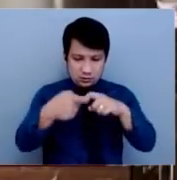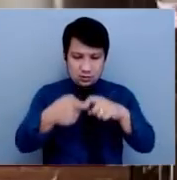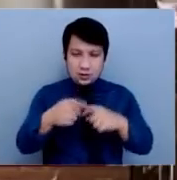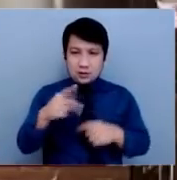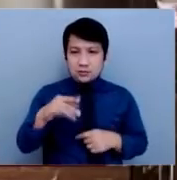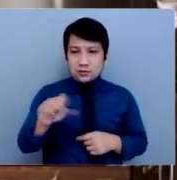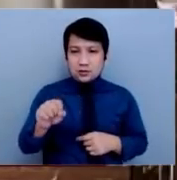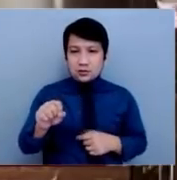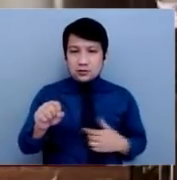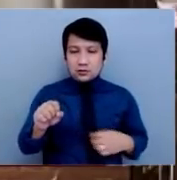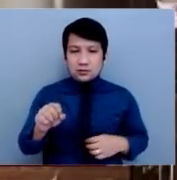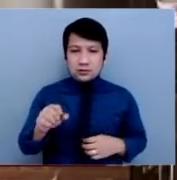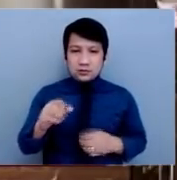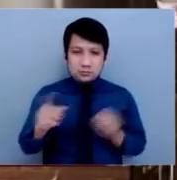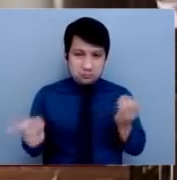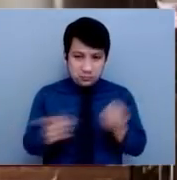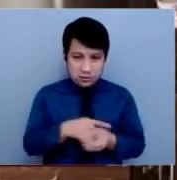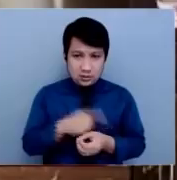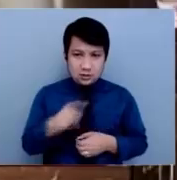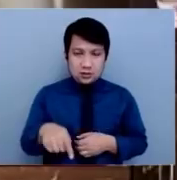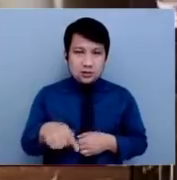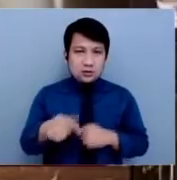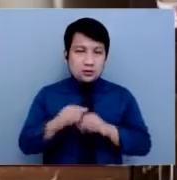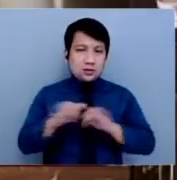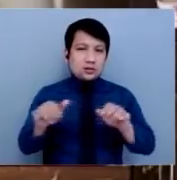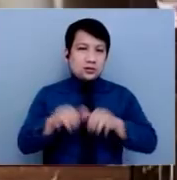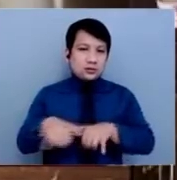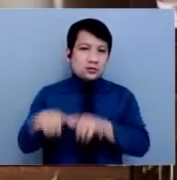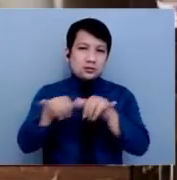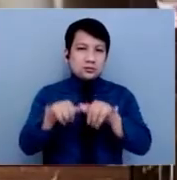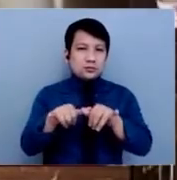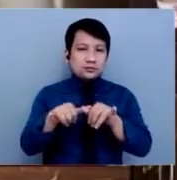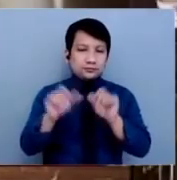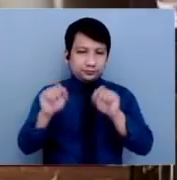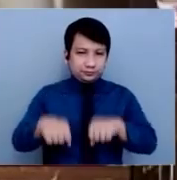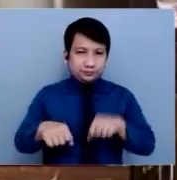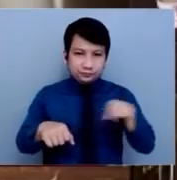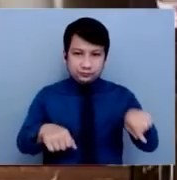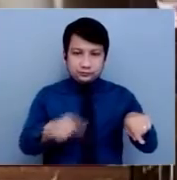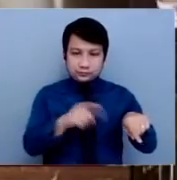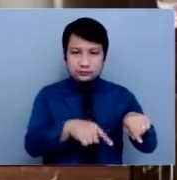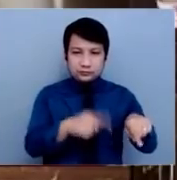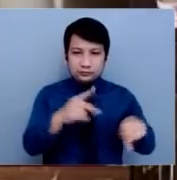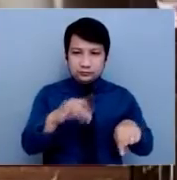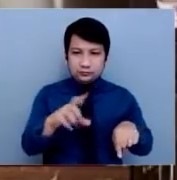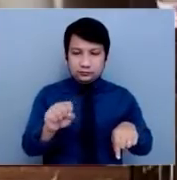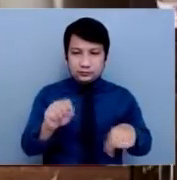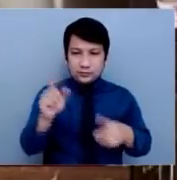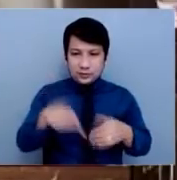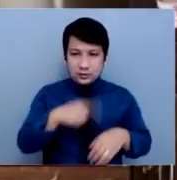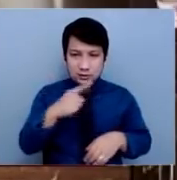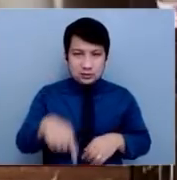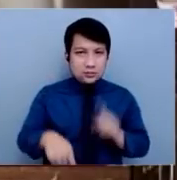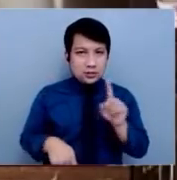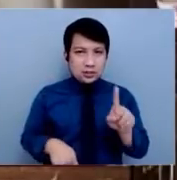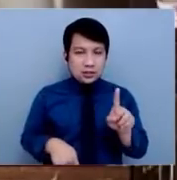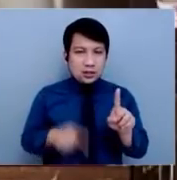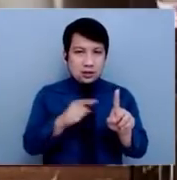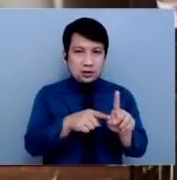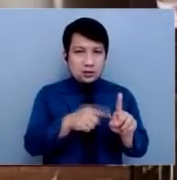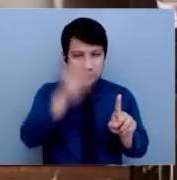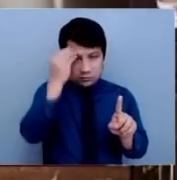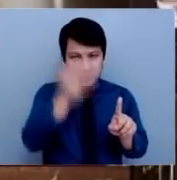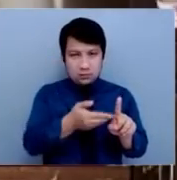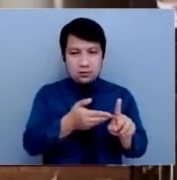ay disqualification, ibang standards ang mag-a-apply. Dito kasi sa petition for cancellation, isa lang ang ground, Ed.